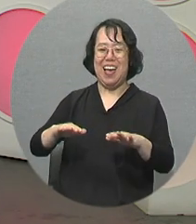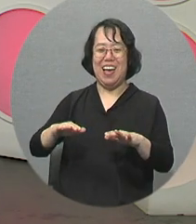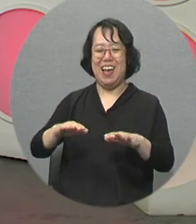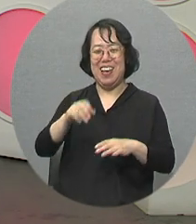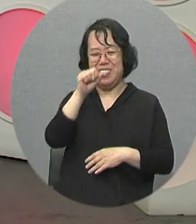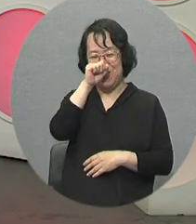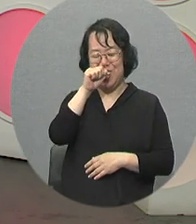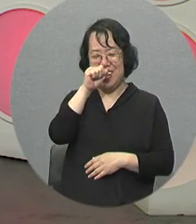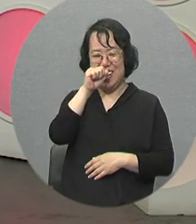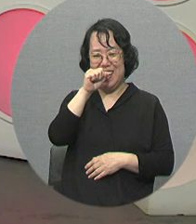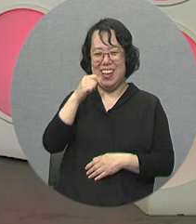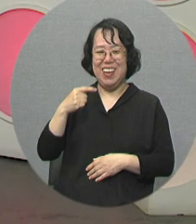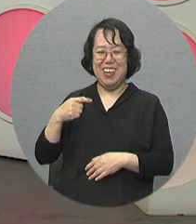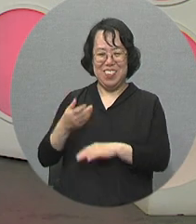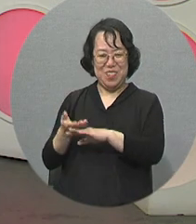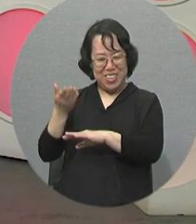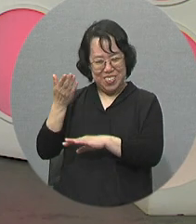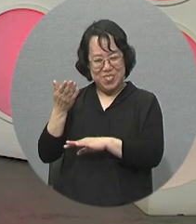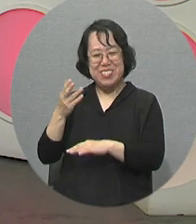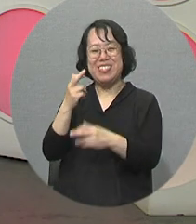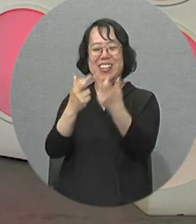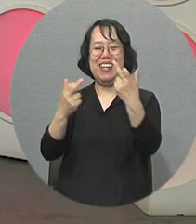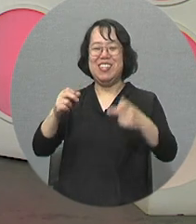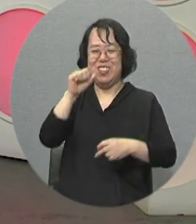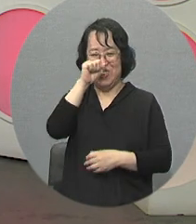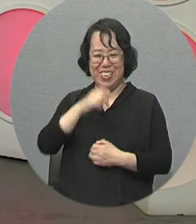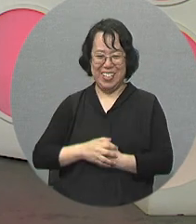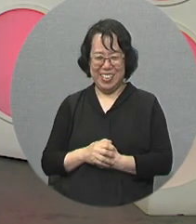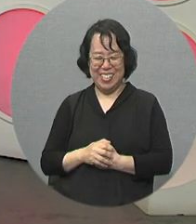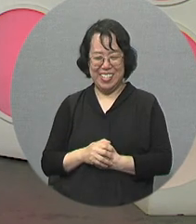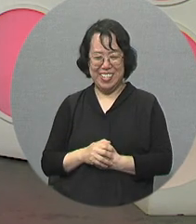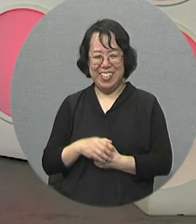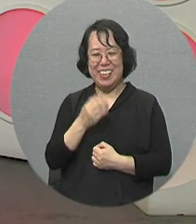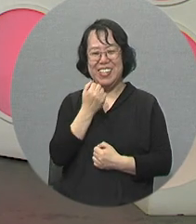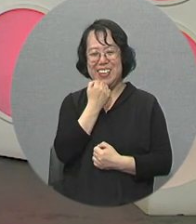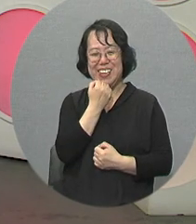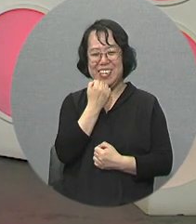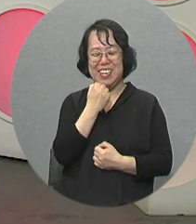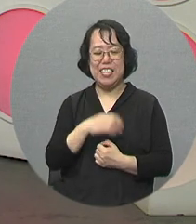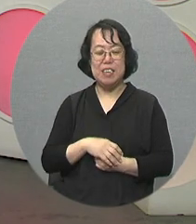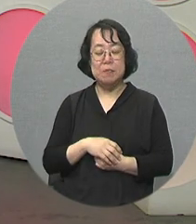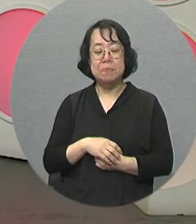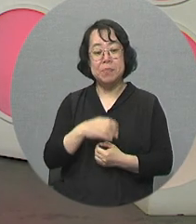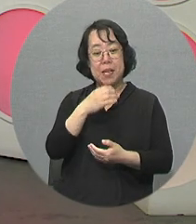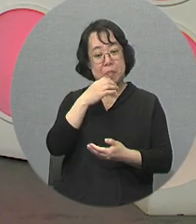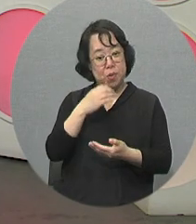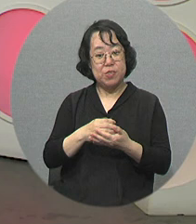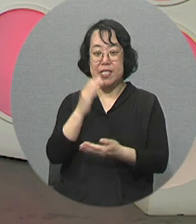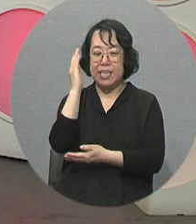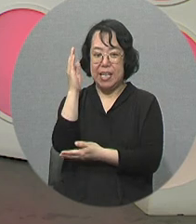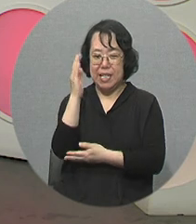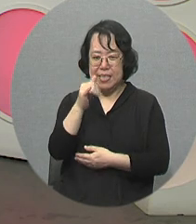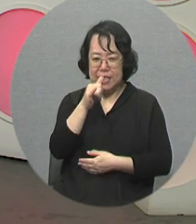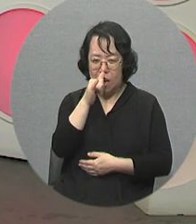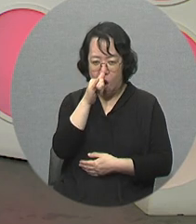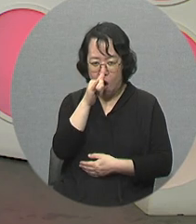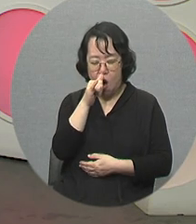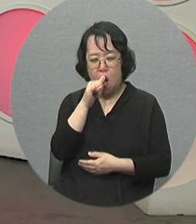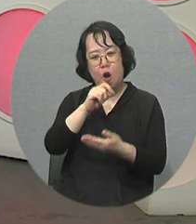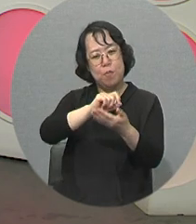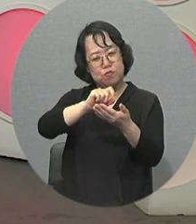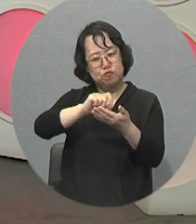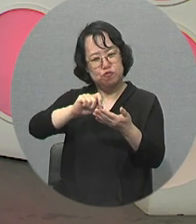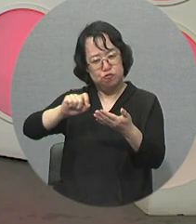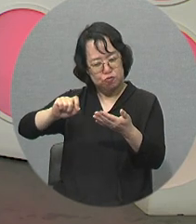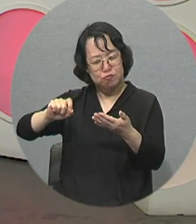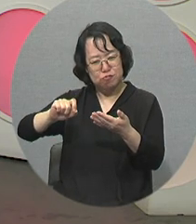더 공감하는 네. 것 같아요. 자, 이렇게 여러분들 감동 사연, 본인의 사연이 있으시면 저희한테 이렇게 편지 쓰셔도